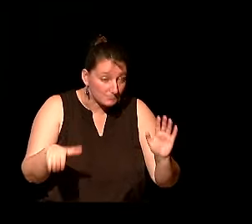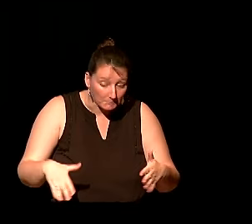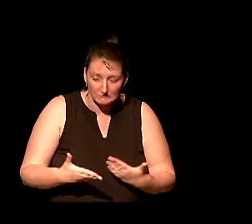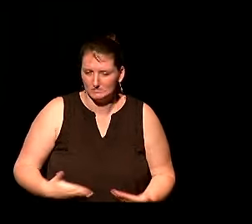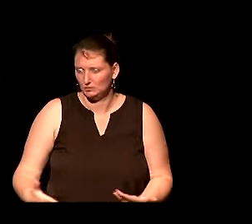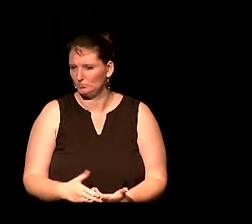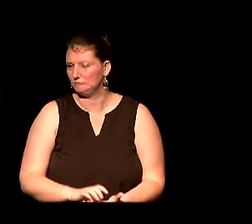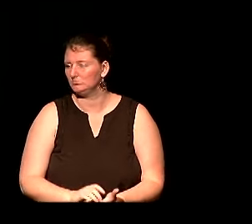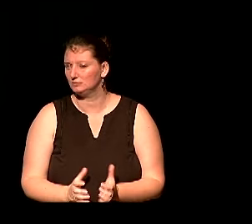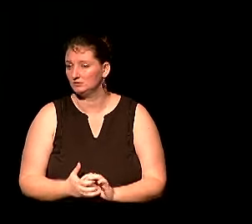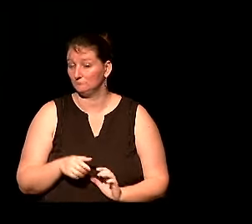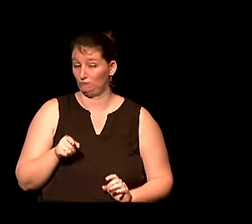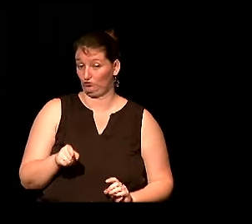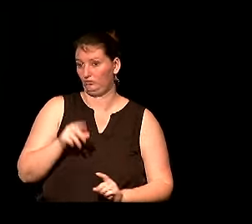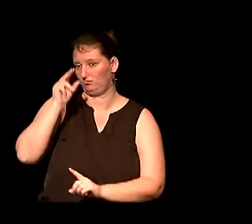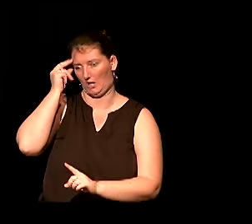saisonnières.